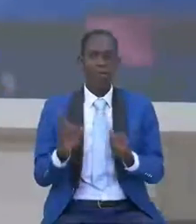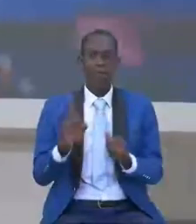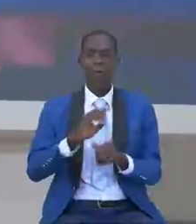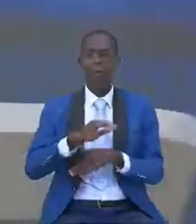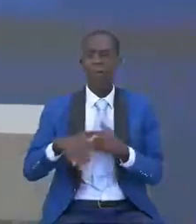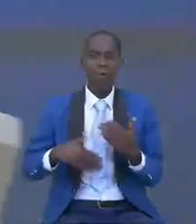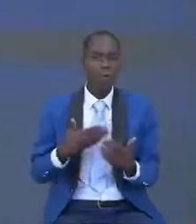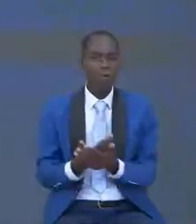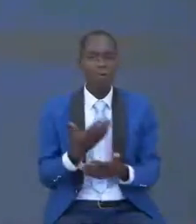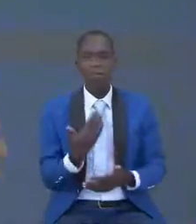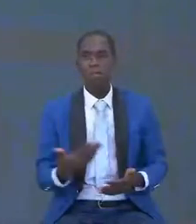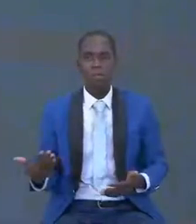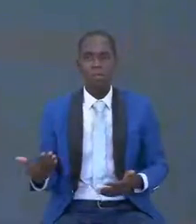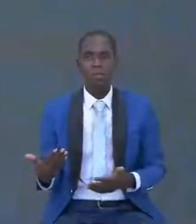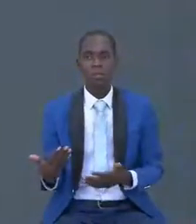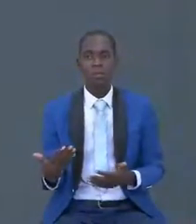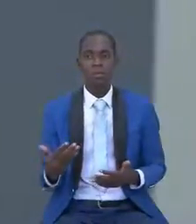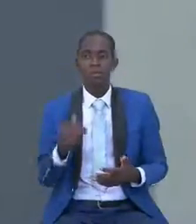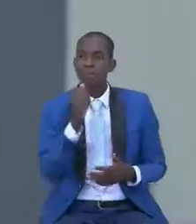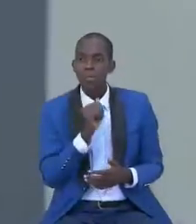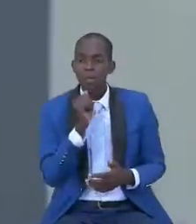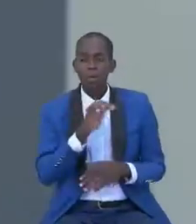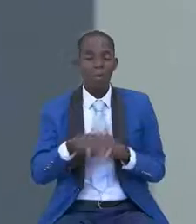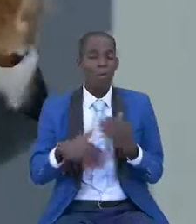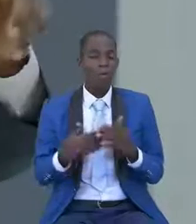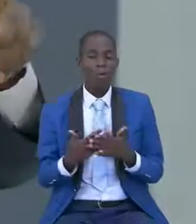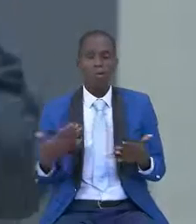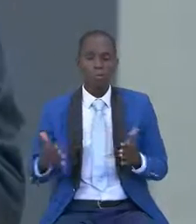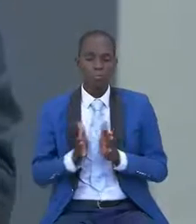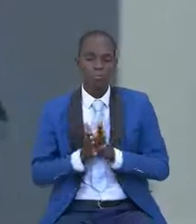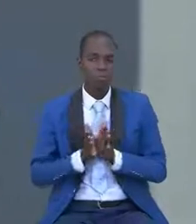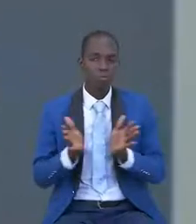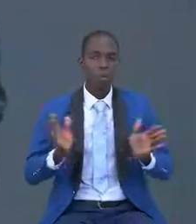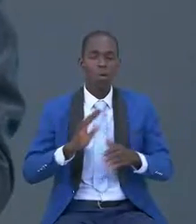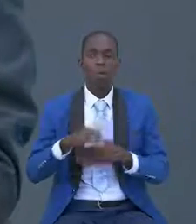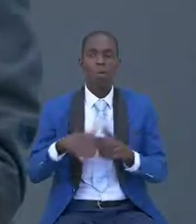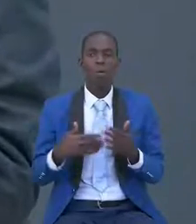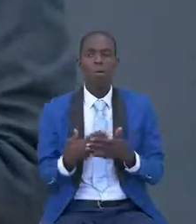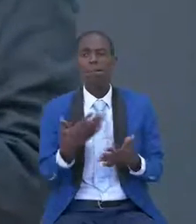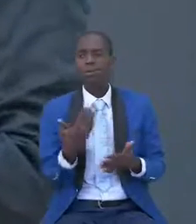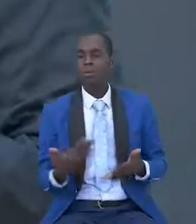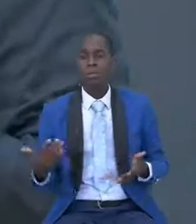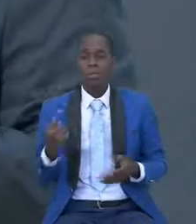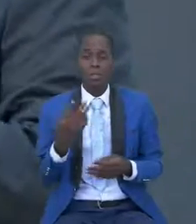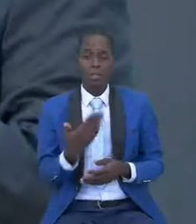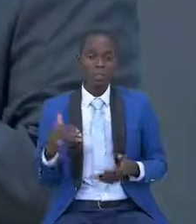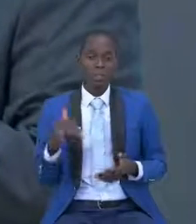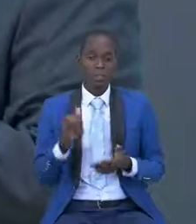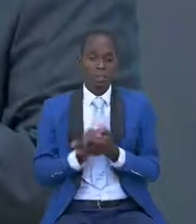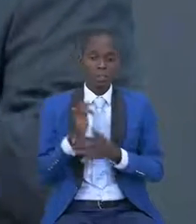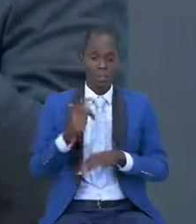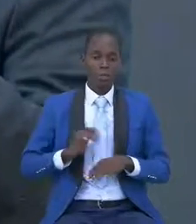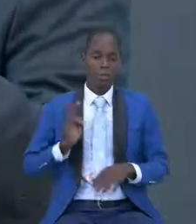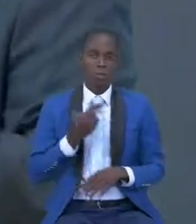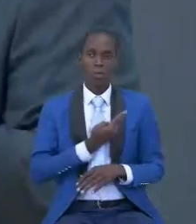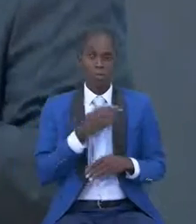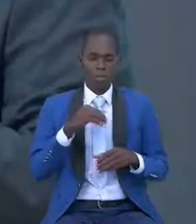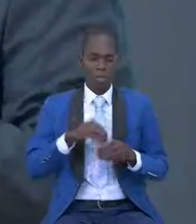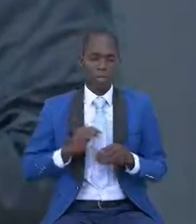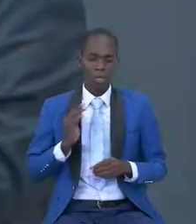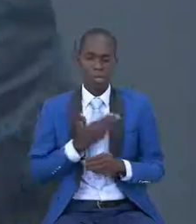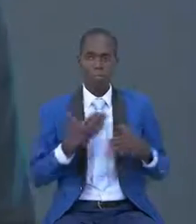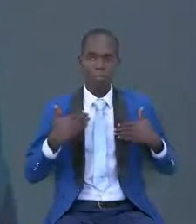toute chose en privé. Toutes choses en public, toutes choses, les choses qui nous touchent dans notre corps, dans nos